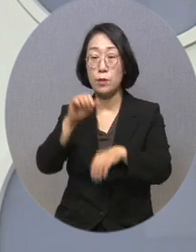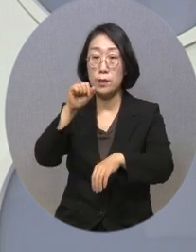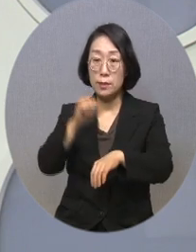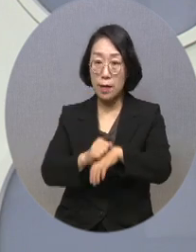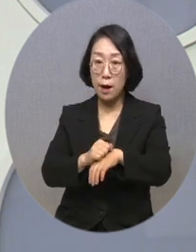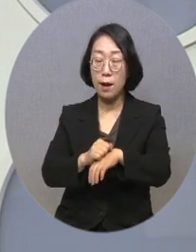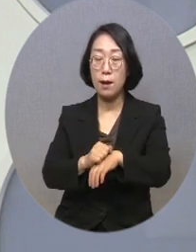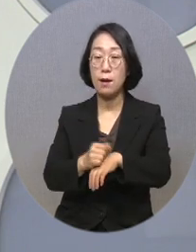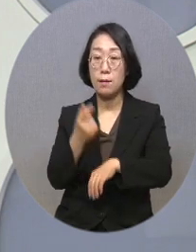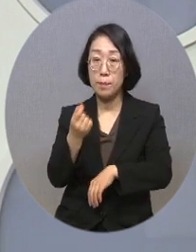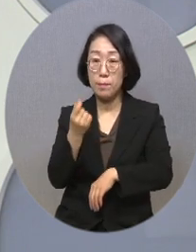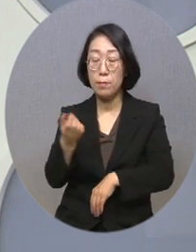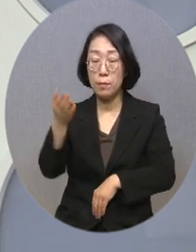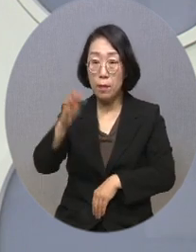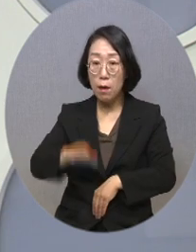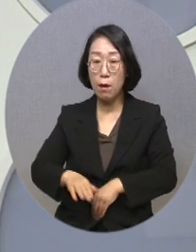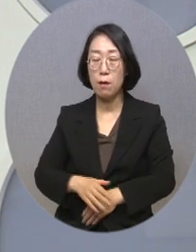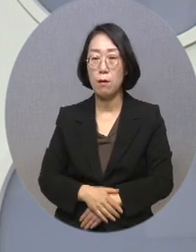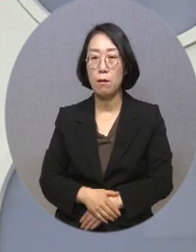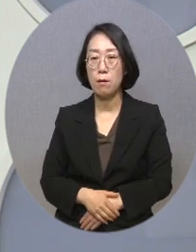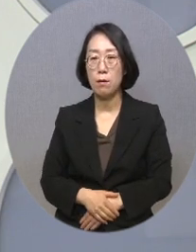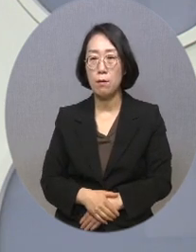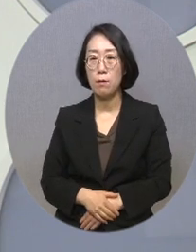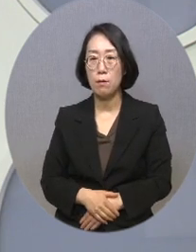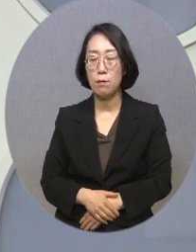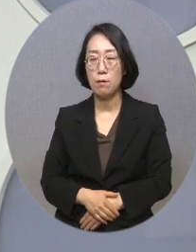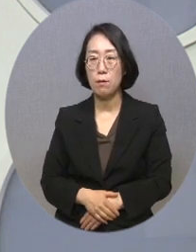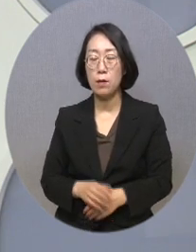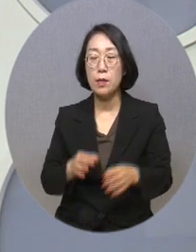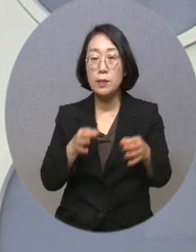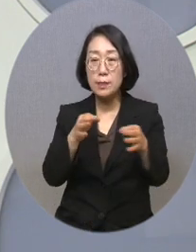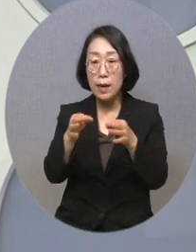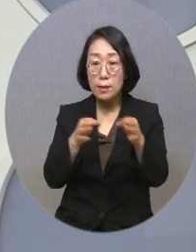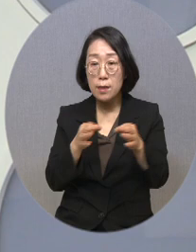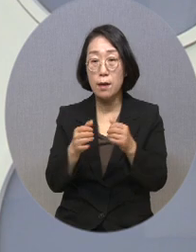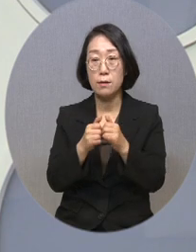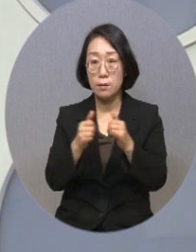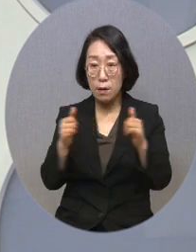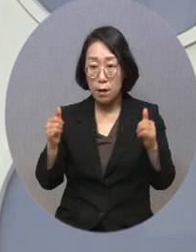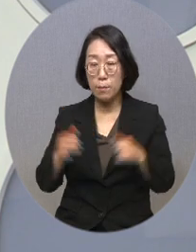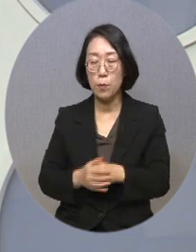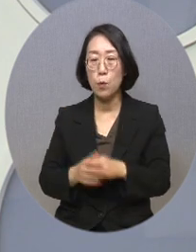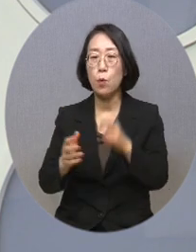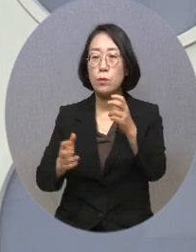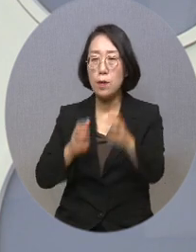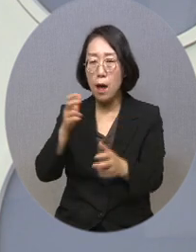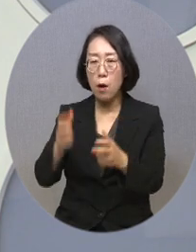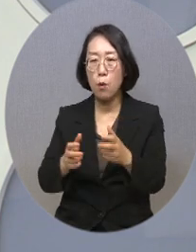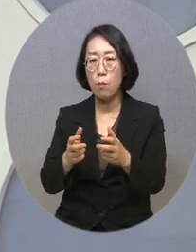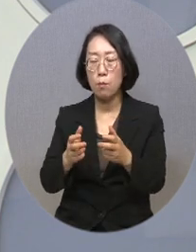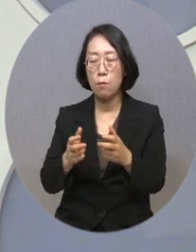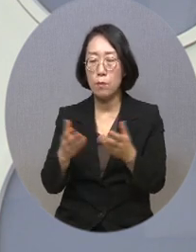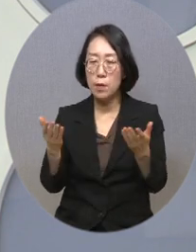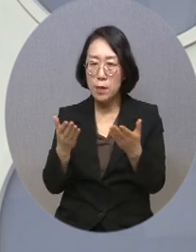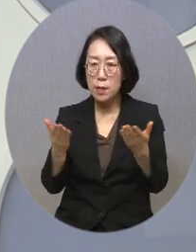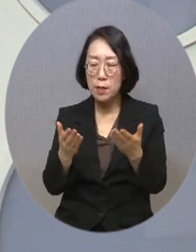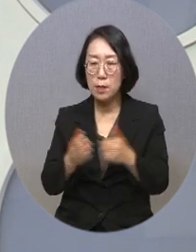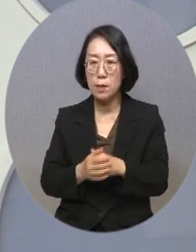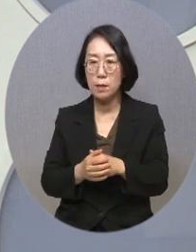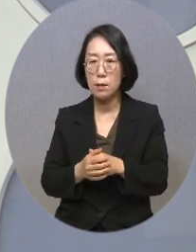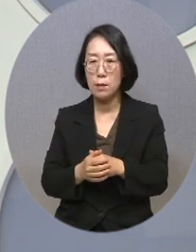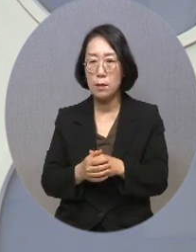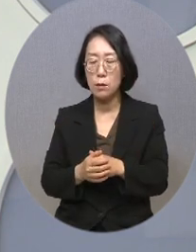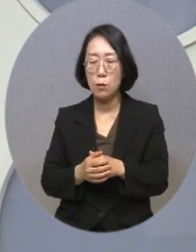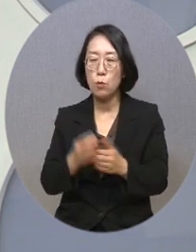이렇게 하면서도, 그러다 보니까 사실은 자영업자들의 그러한 사업에 많은 그러한 감소